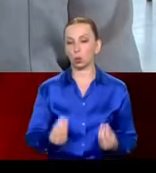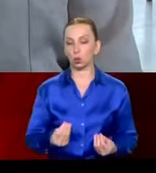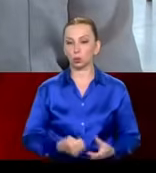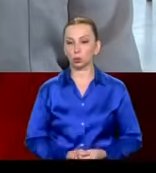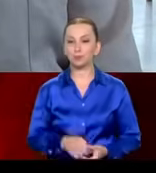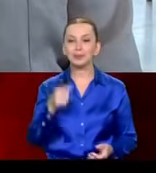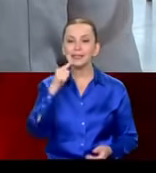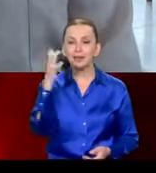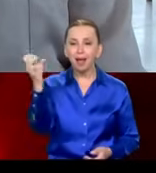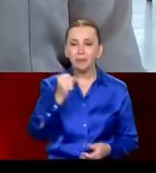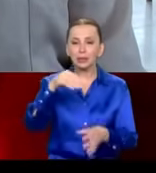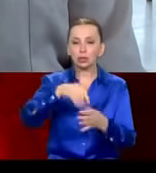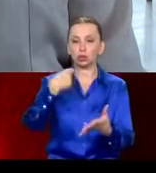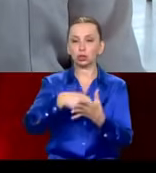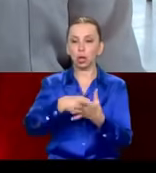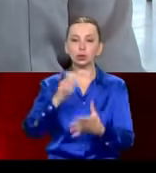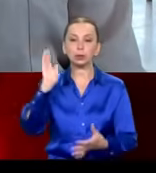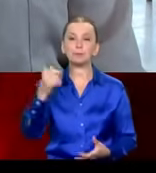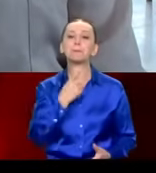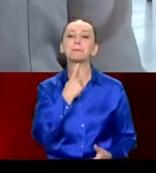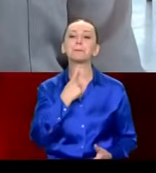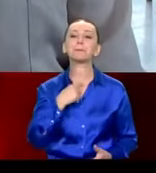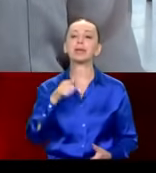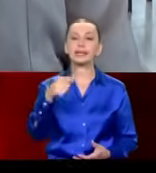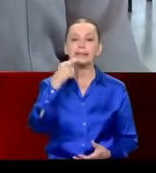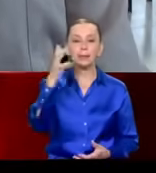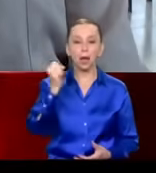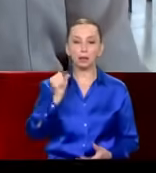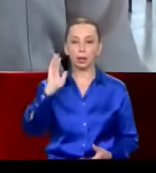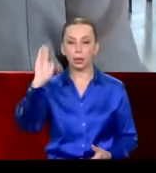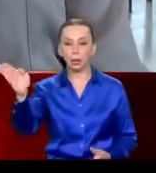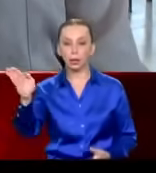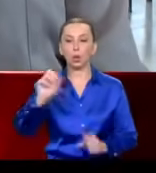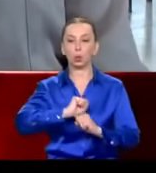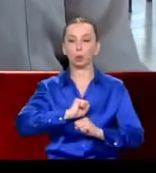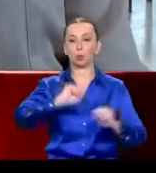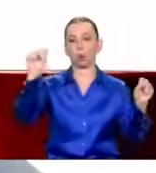Zeytin almaya çıktı çarşıya. Canım zeytin çekiyor dedi. Zeytin alacağım dedi. Onun diye